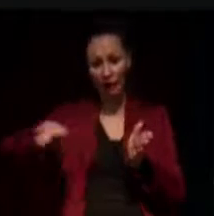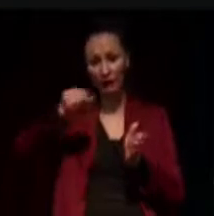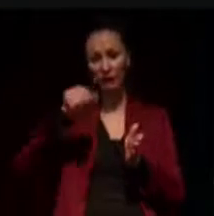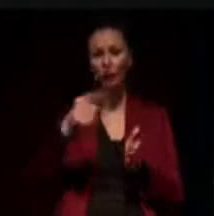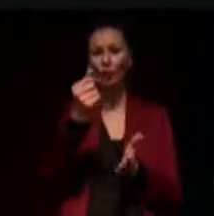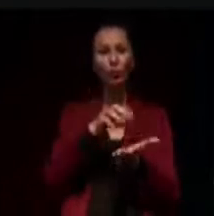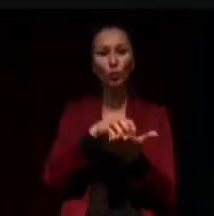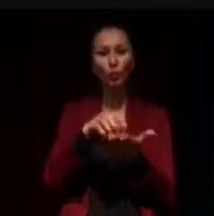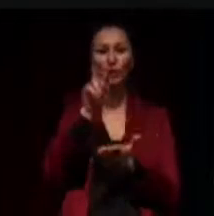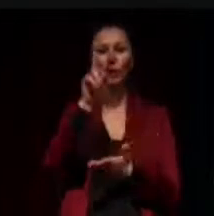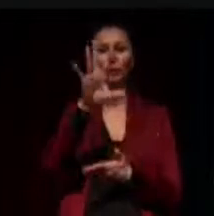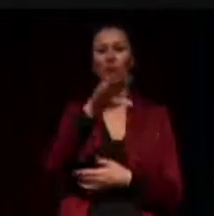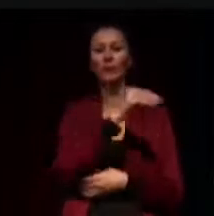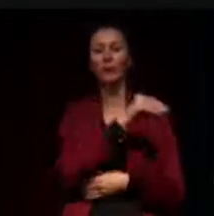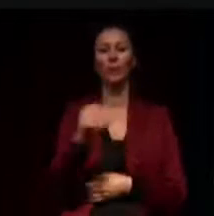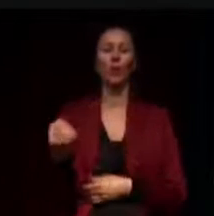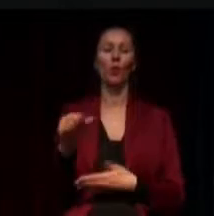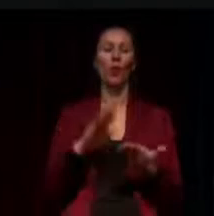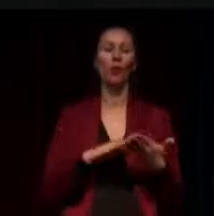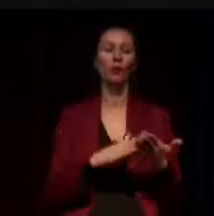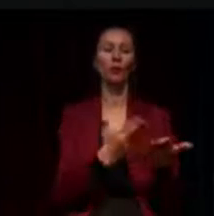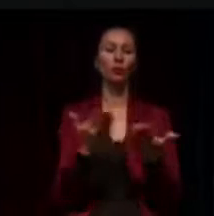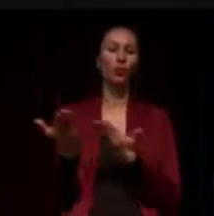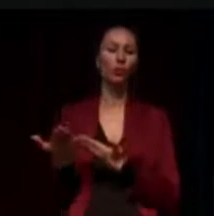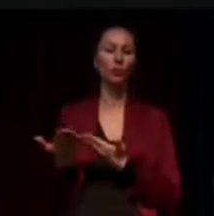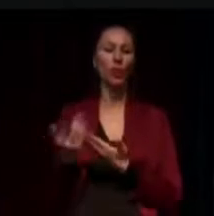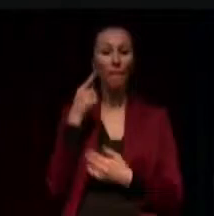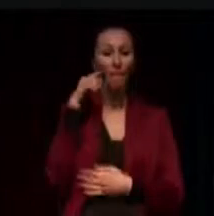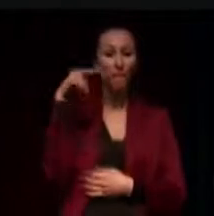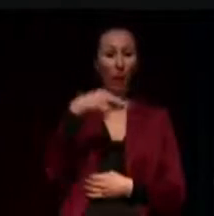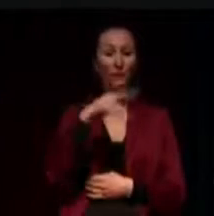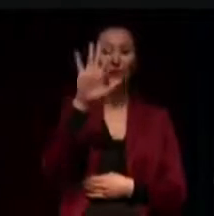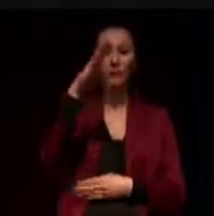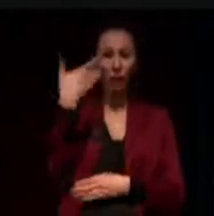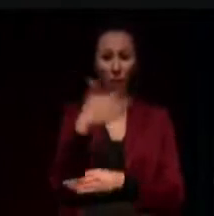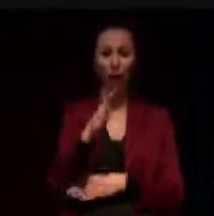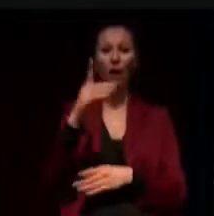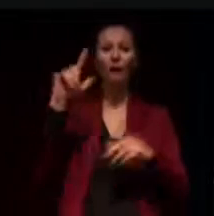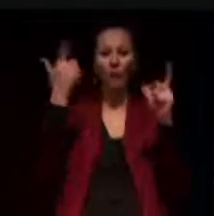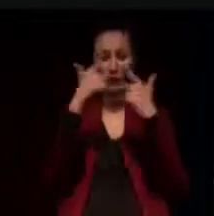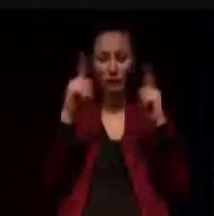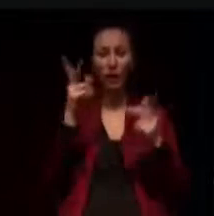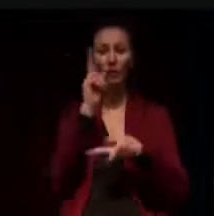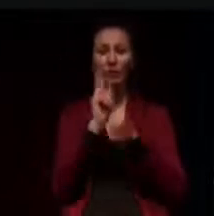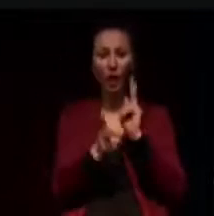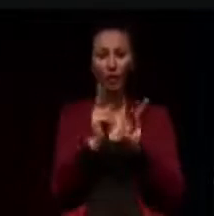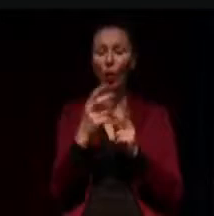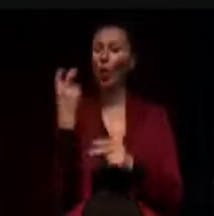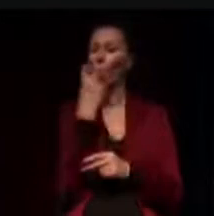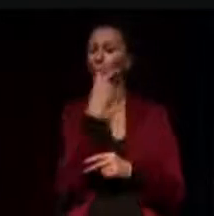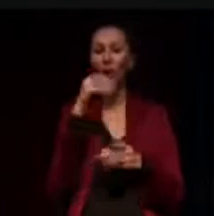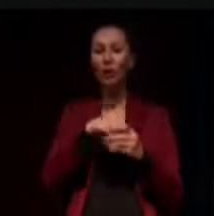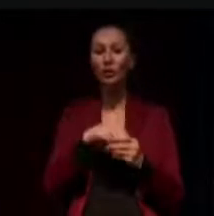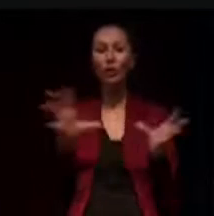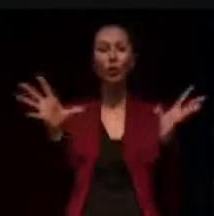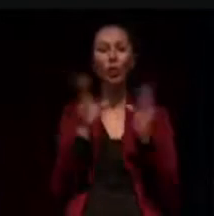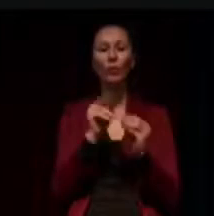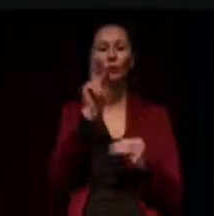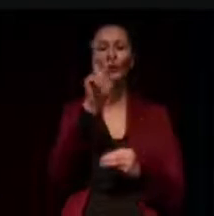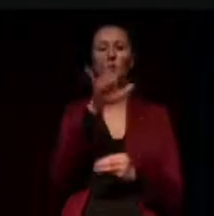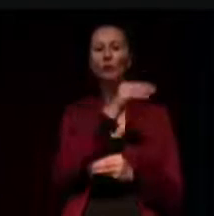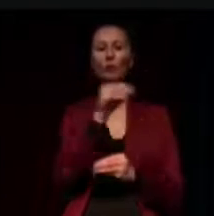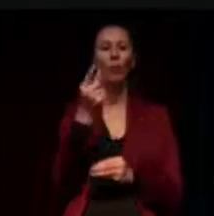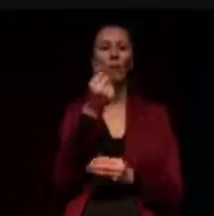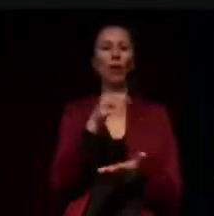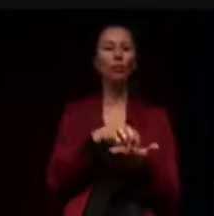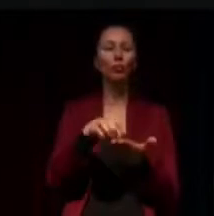ayırdığı bütçe 25 milyon arkadaşlar. Bakın sinema, tiyatro, festival ve konserler için toplamda 25 milyon